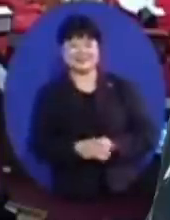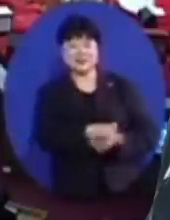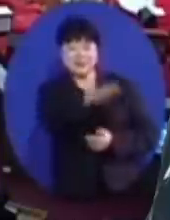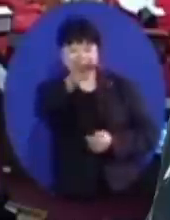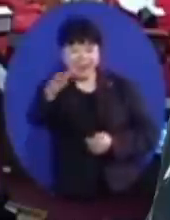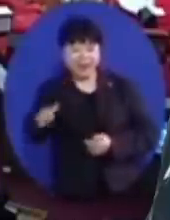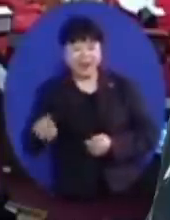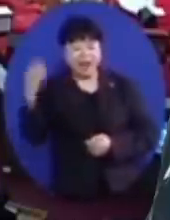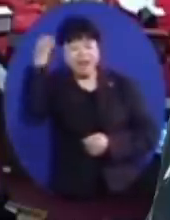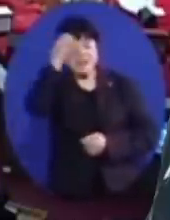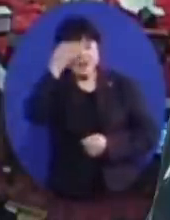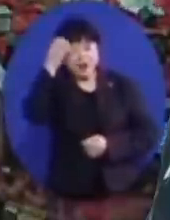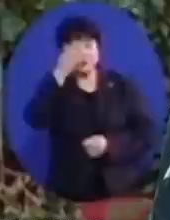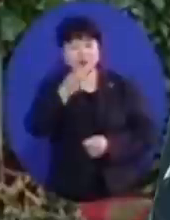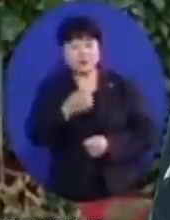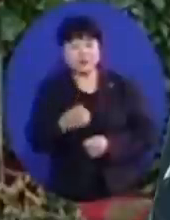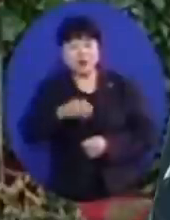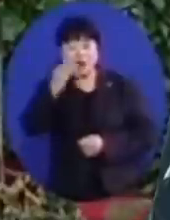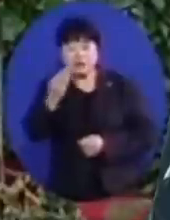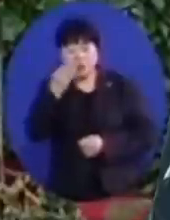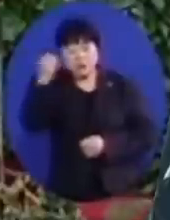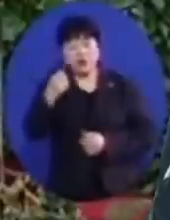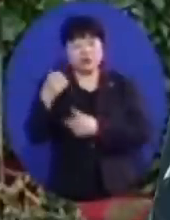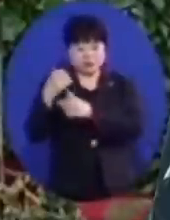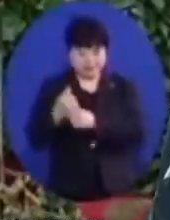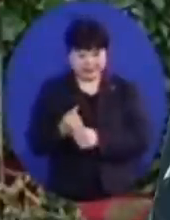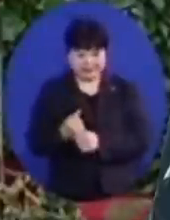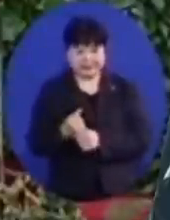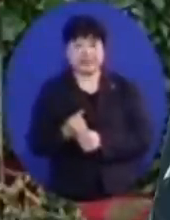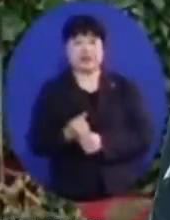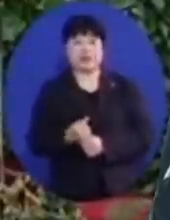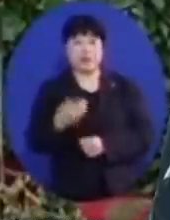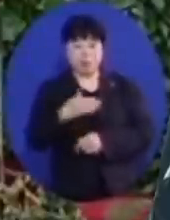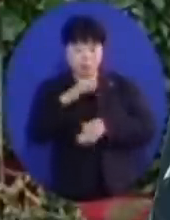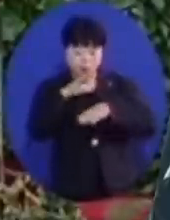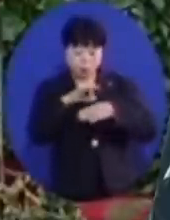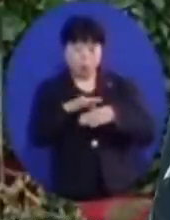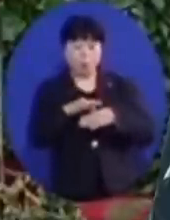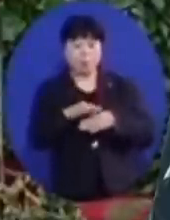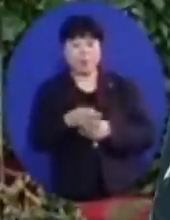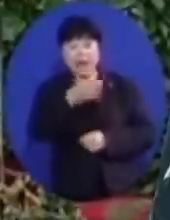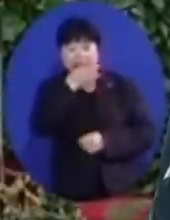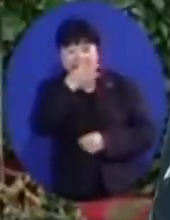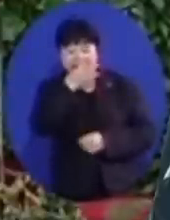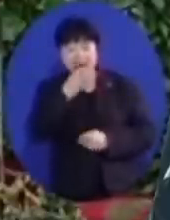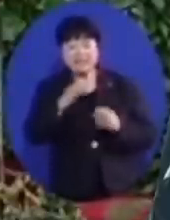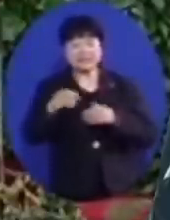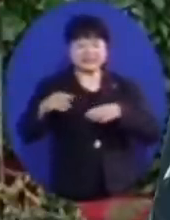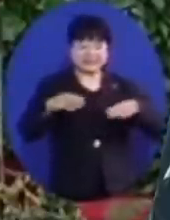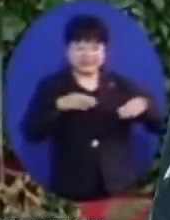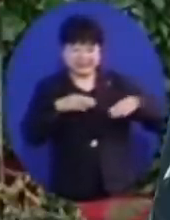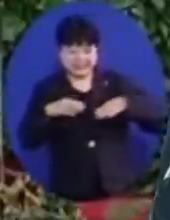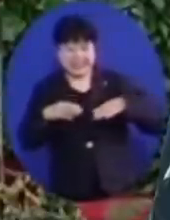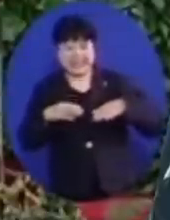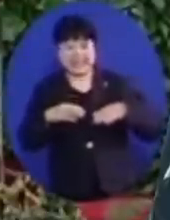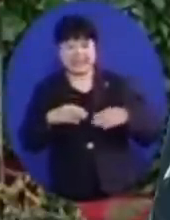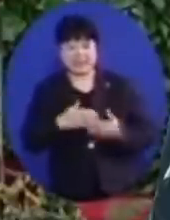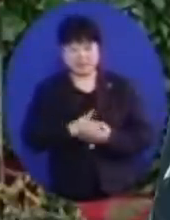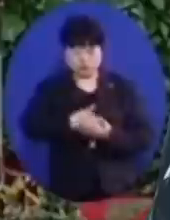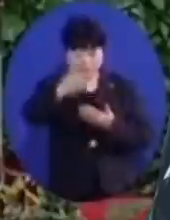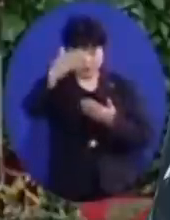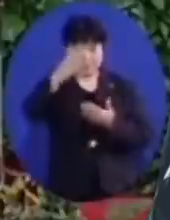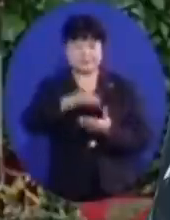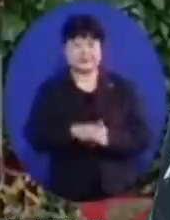영으로서 성령을 의지하고 육신의 정욕과 인생의 자랑을 대항해서